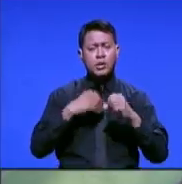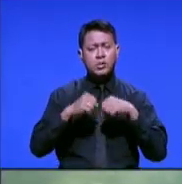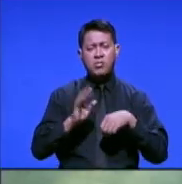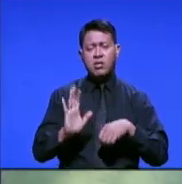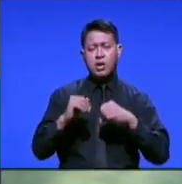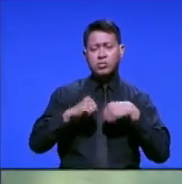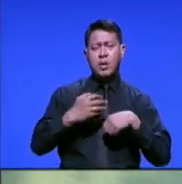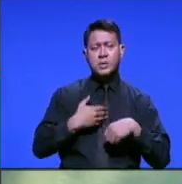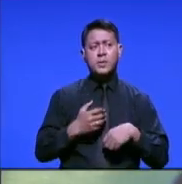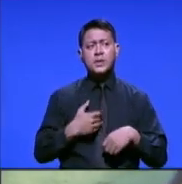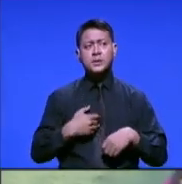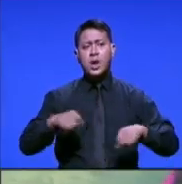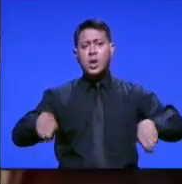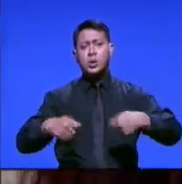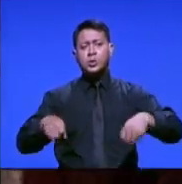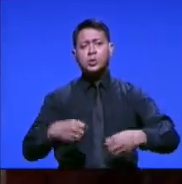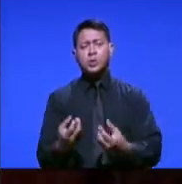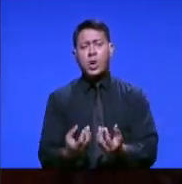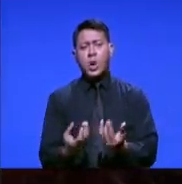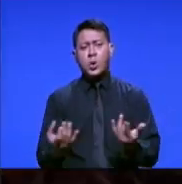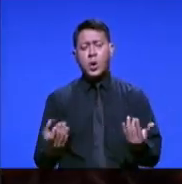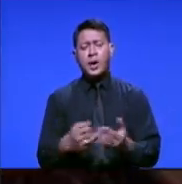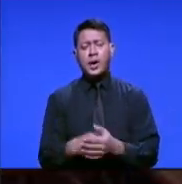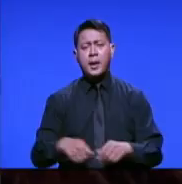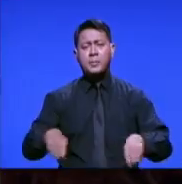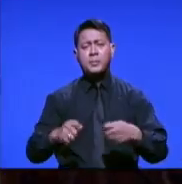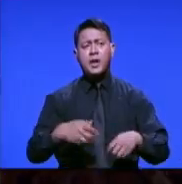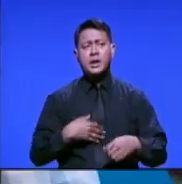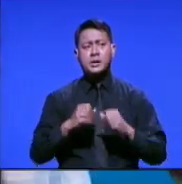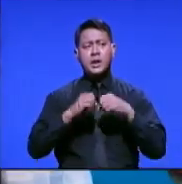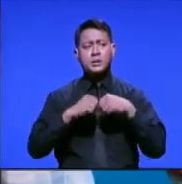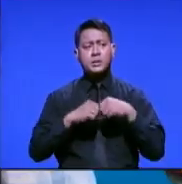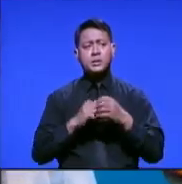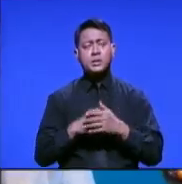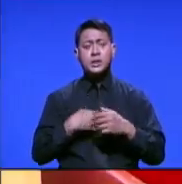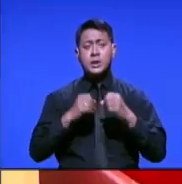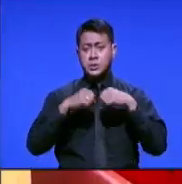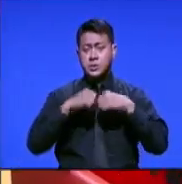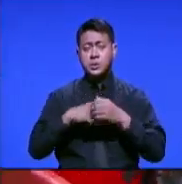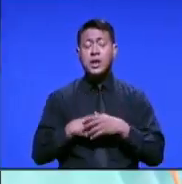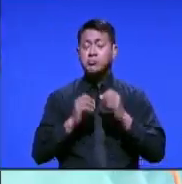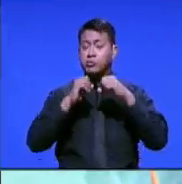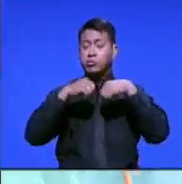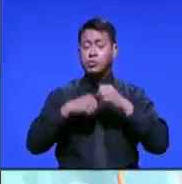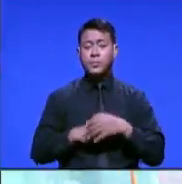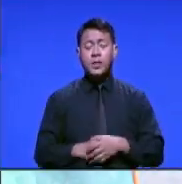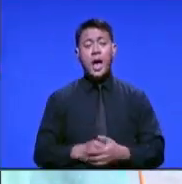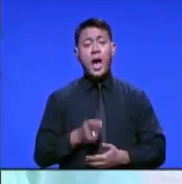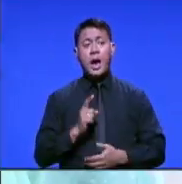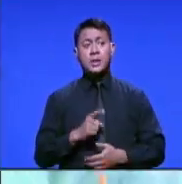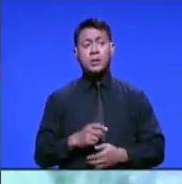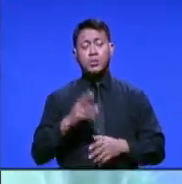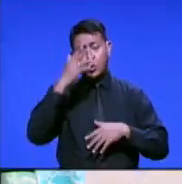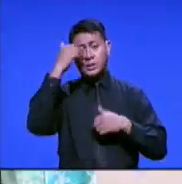setuju, soalnya saya kan jualan gorengan. Terus. Kalau saya sih setuju ya. Setuju deh. Setuju. Kalau alasannya